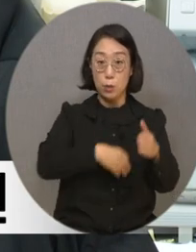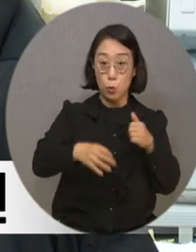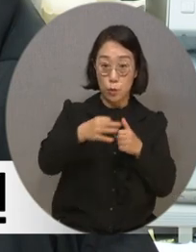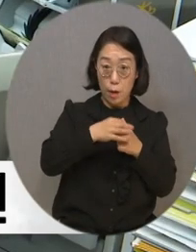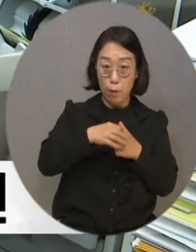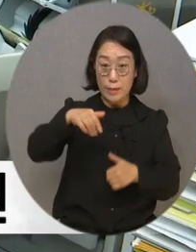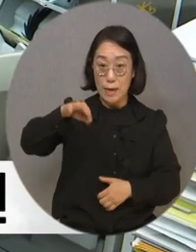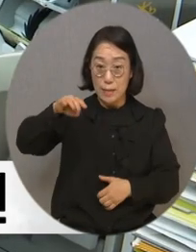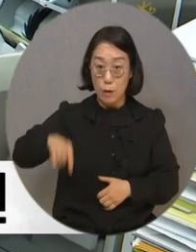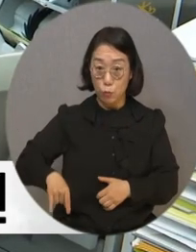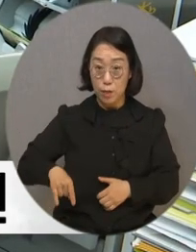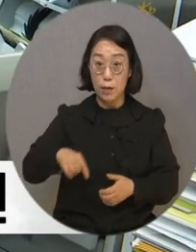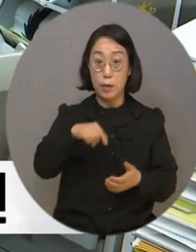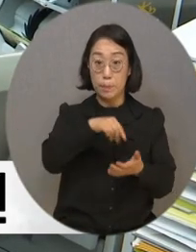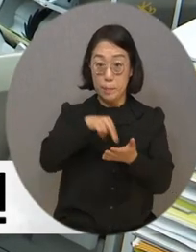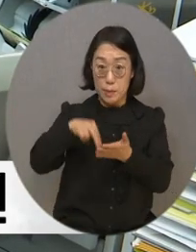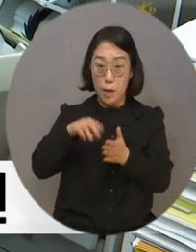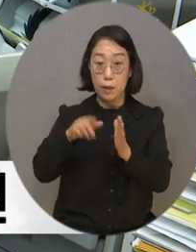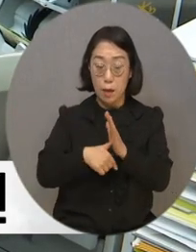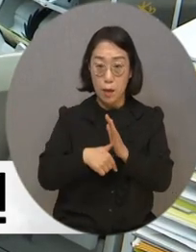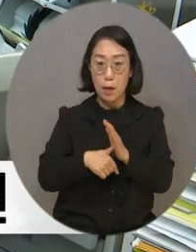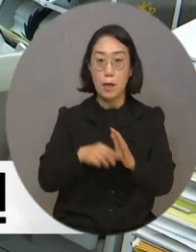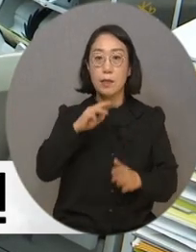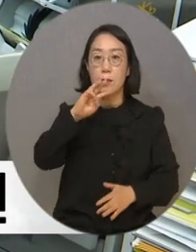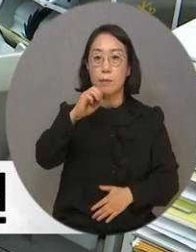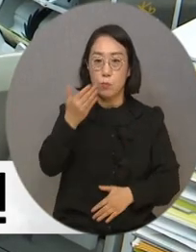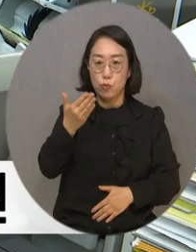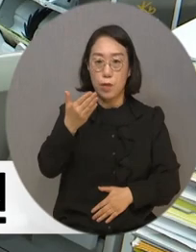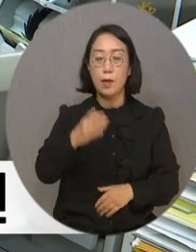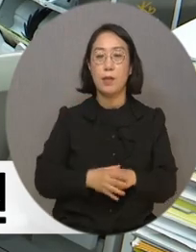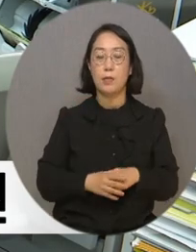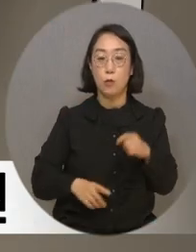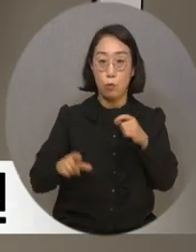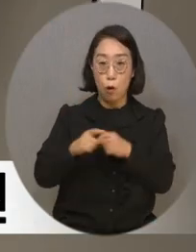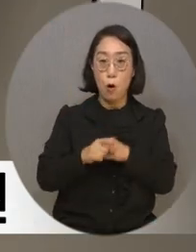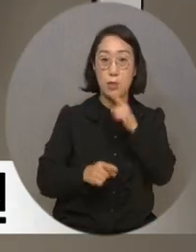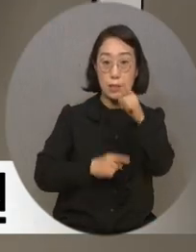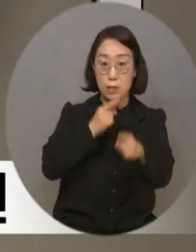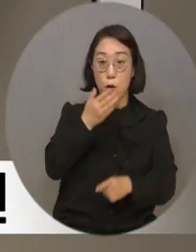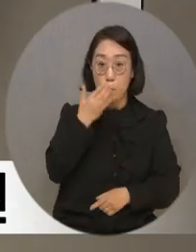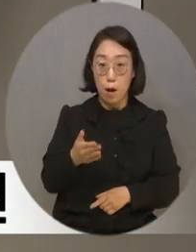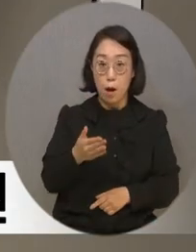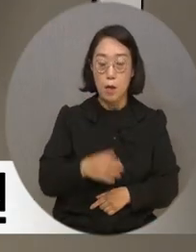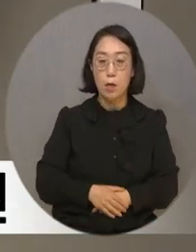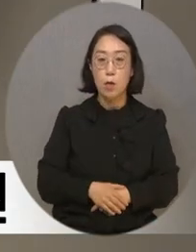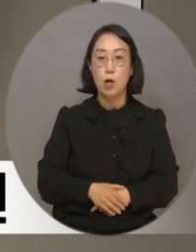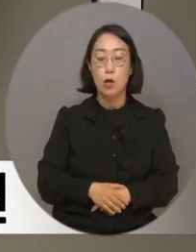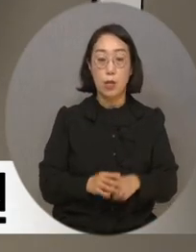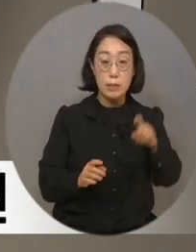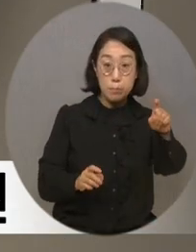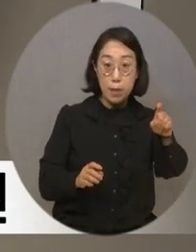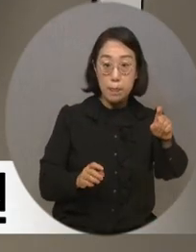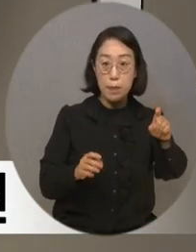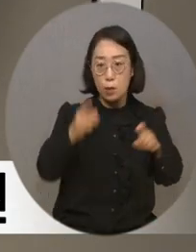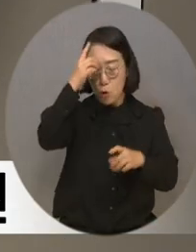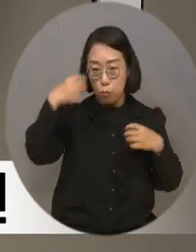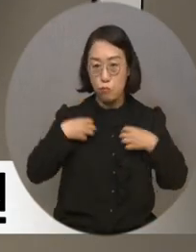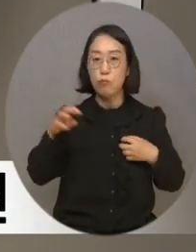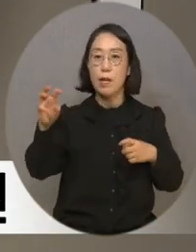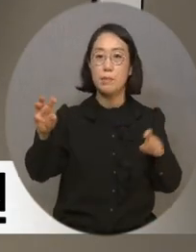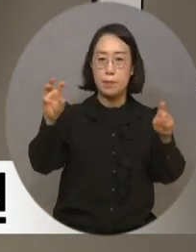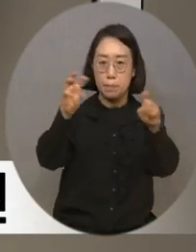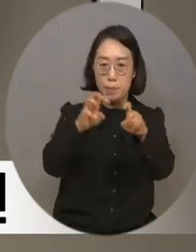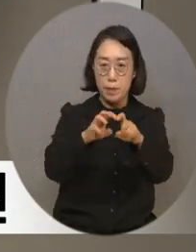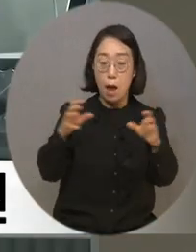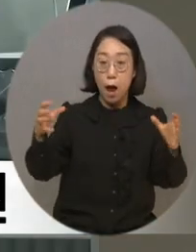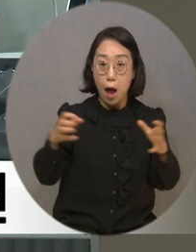기초생활수급자와 차성이 청년의 경우 만 39세까지 신청할 수 있고 이들에게는 정부가 월 30만 원을 지원해 만기 시